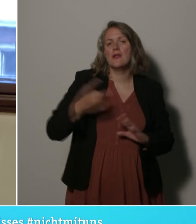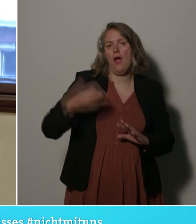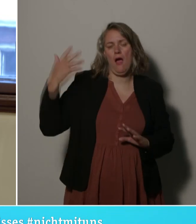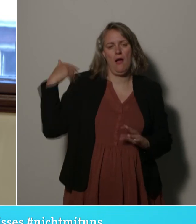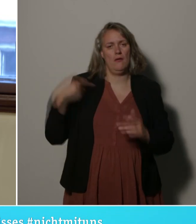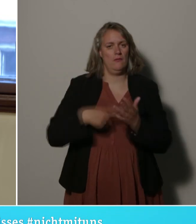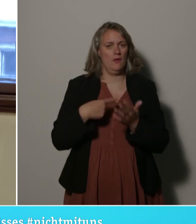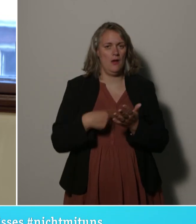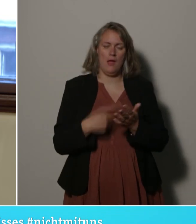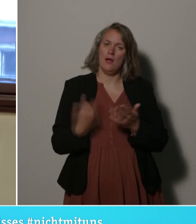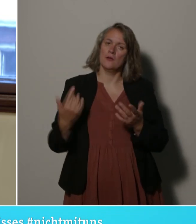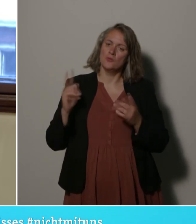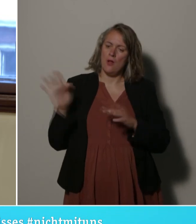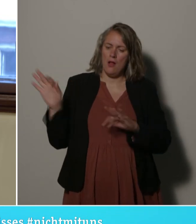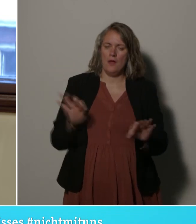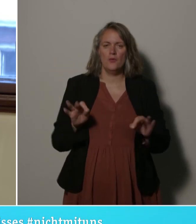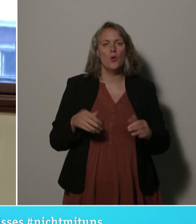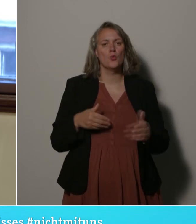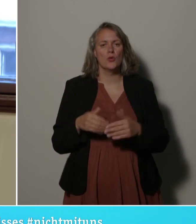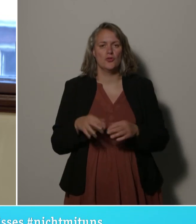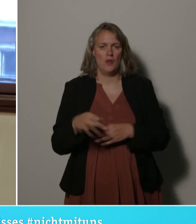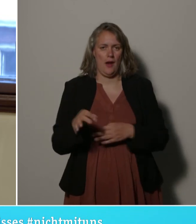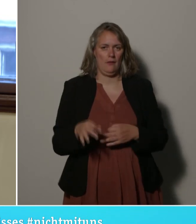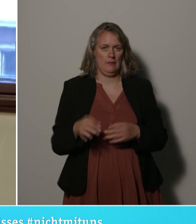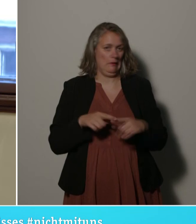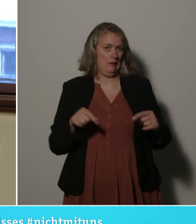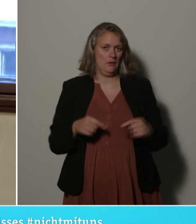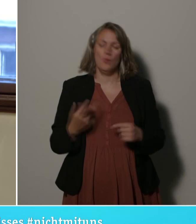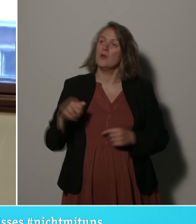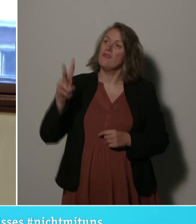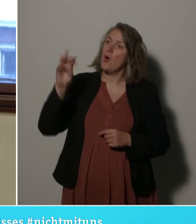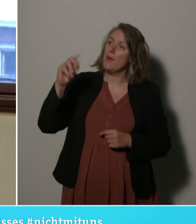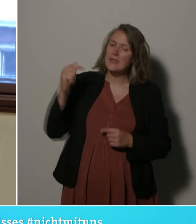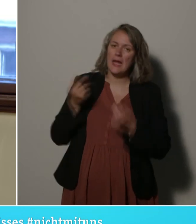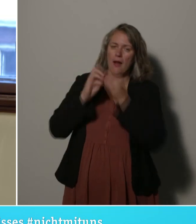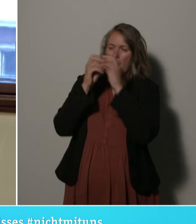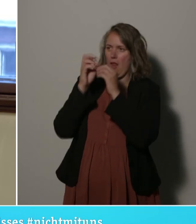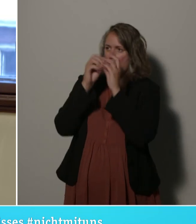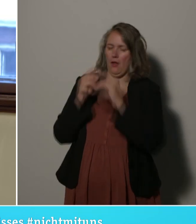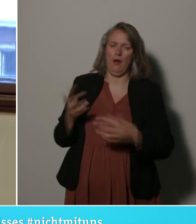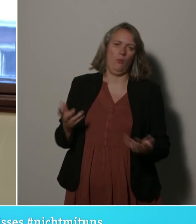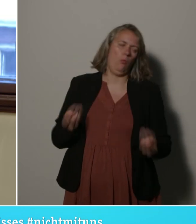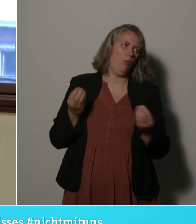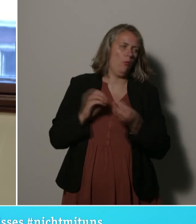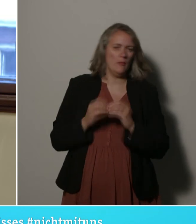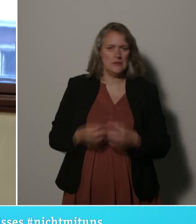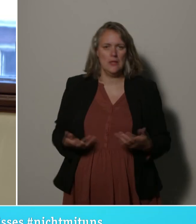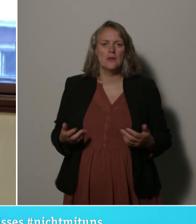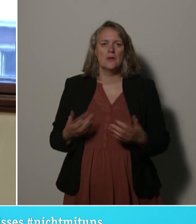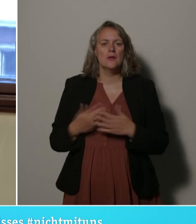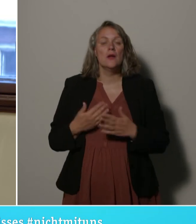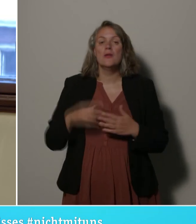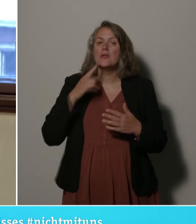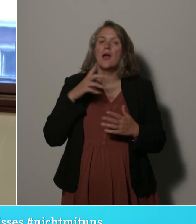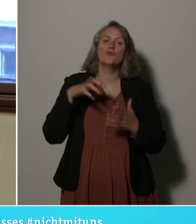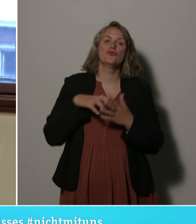in Jena, bisher ohne Erfolg, und das Konstrukt des VMT macht die Sache nicht einfacher. Die Stadt befürchtet